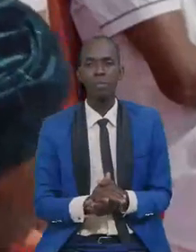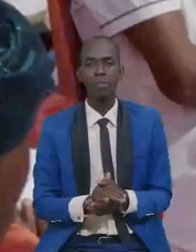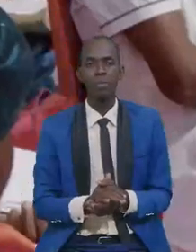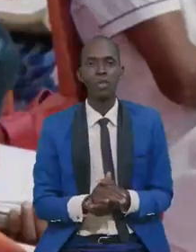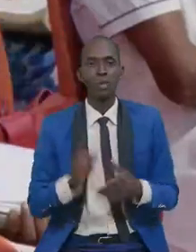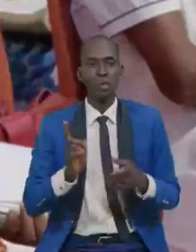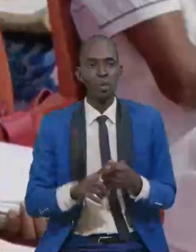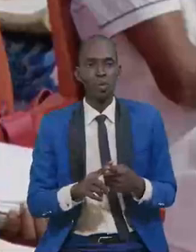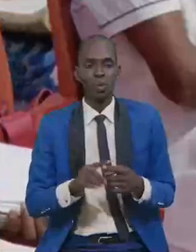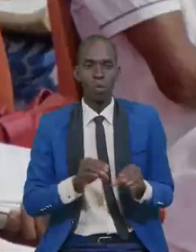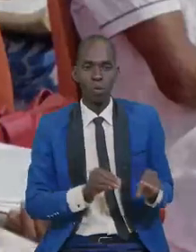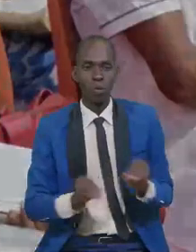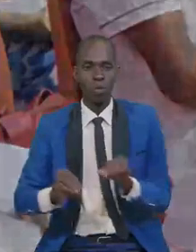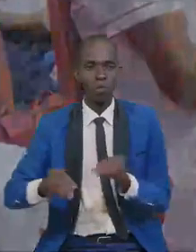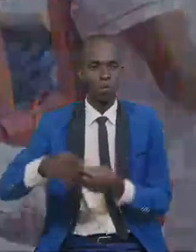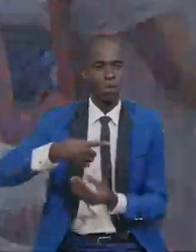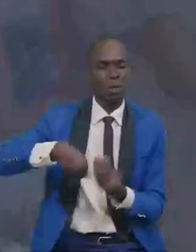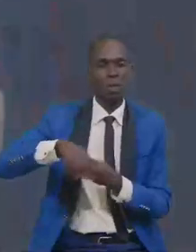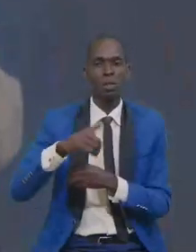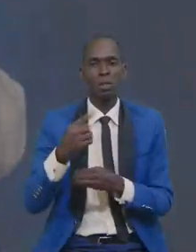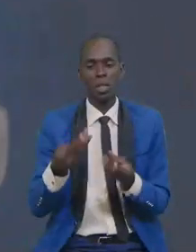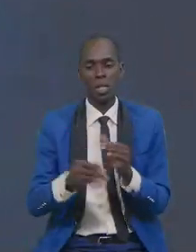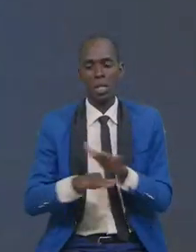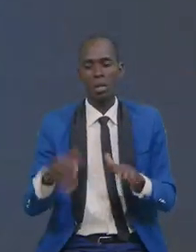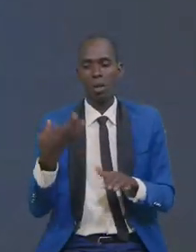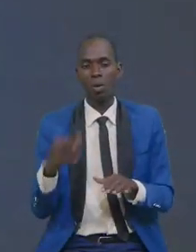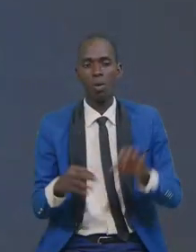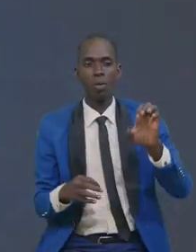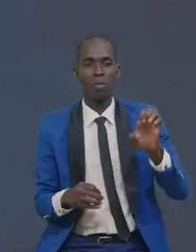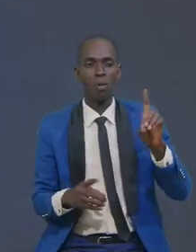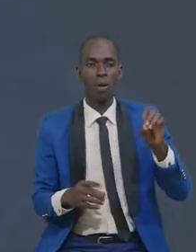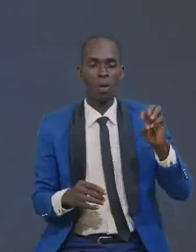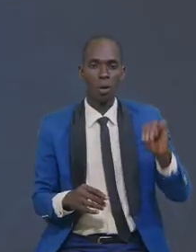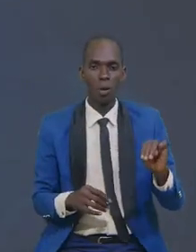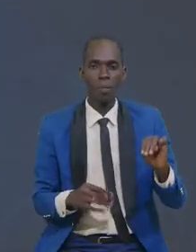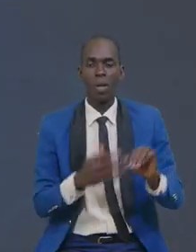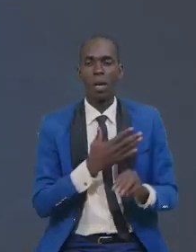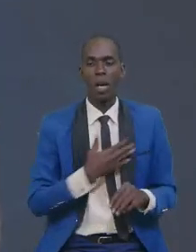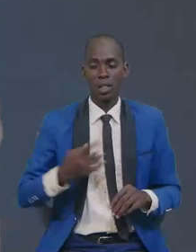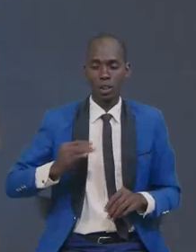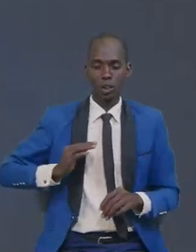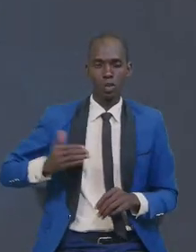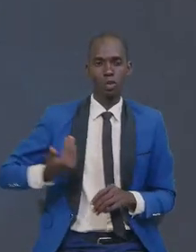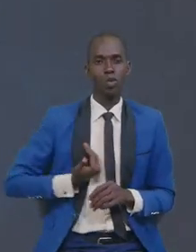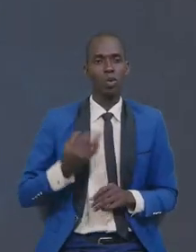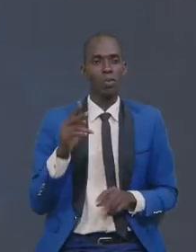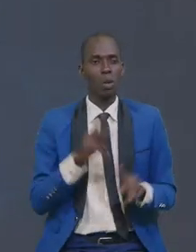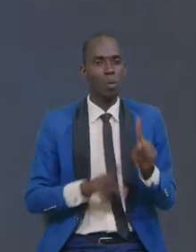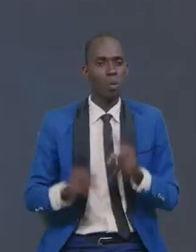pour contourner le pays d'Édom. Le peuple s'impatienta en